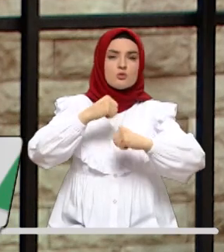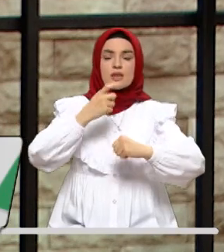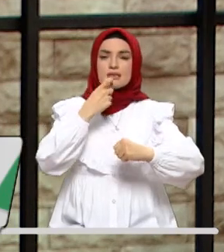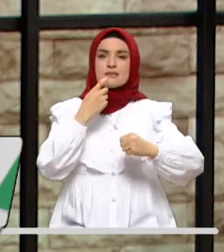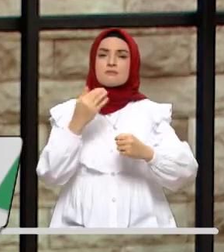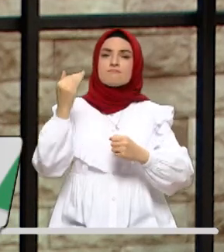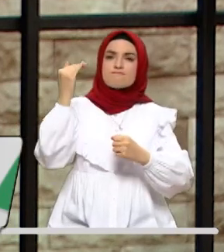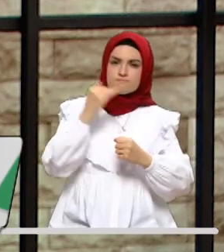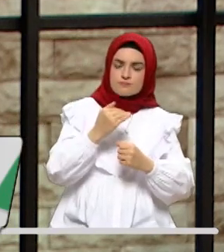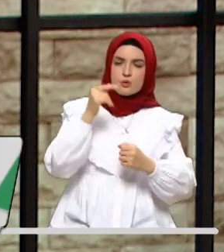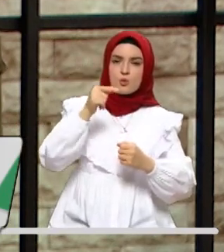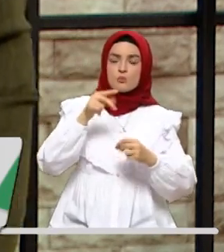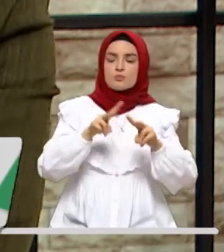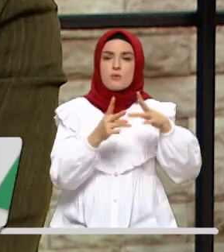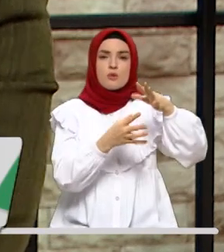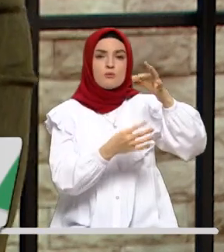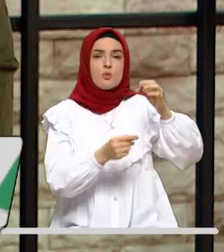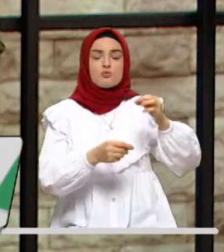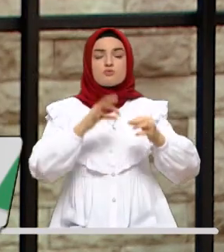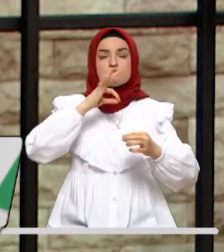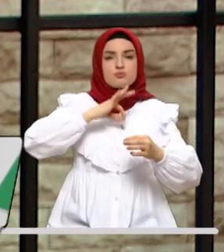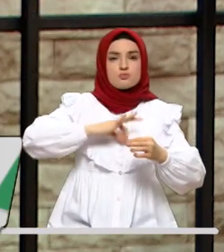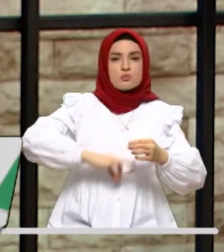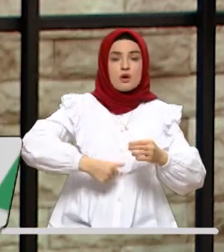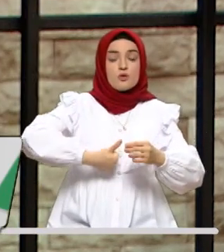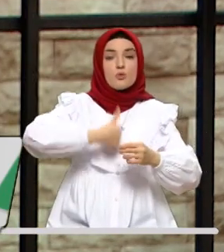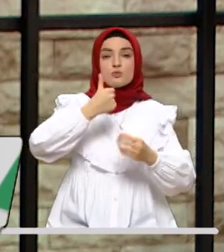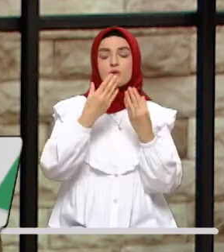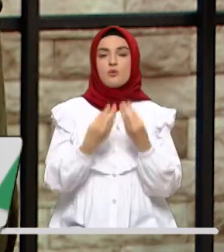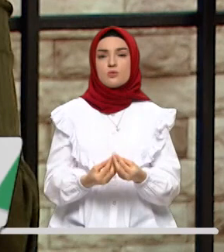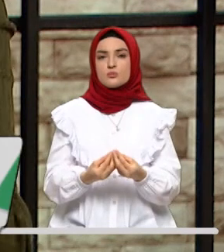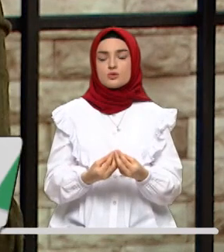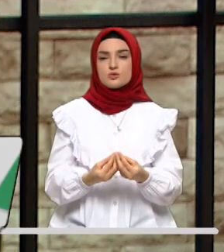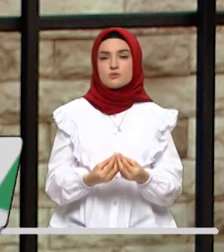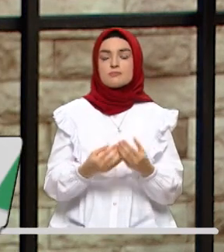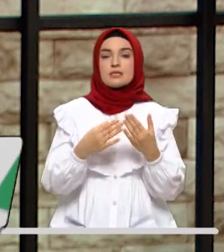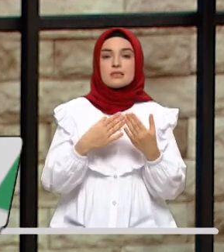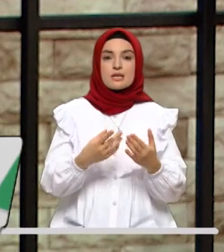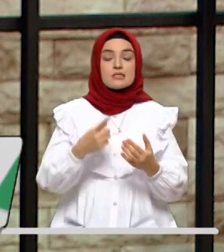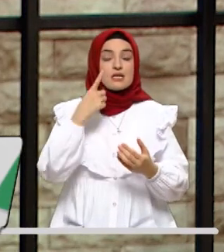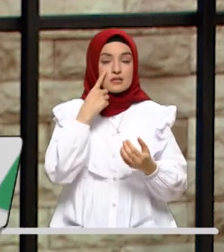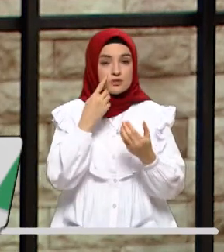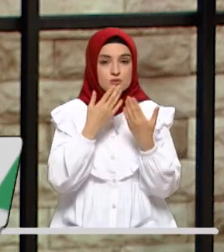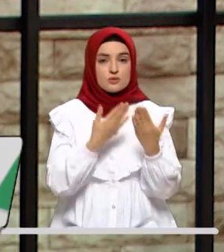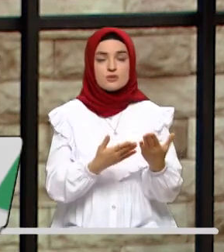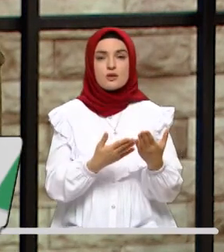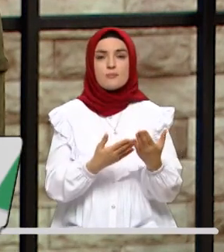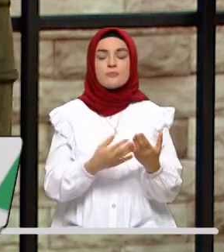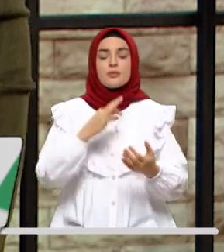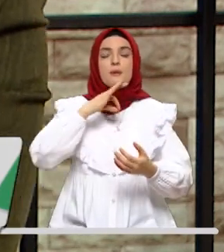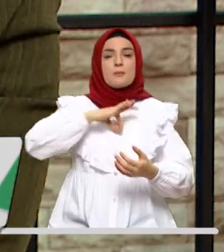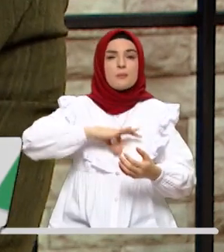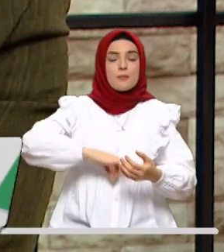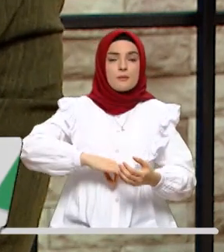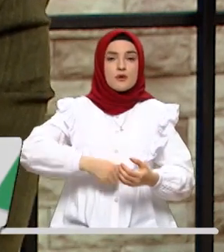Mehmet Akif milli mücadelenin manevi kumandanıdır. Nasıl maddi kumandanı Gazi Mustafa Kemal Atatürk'se manevi